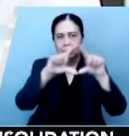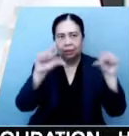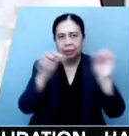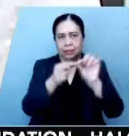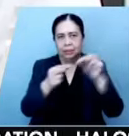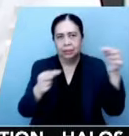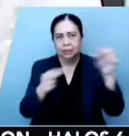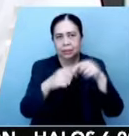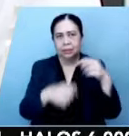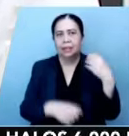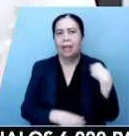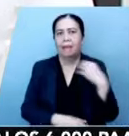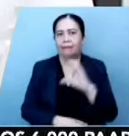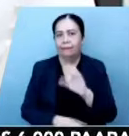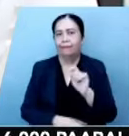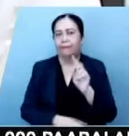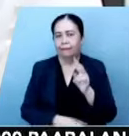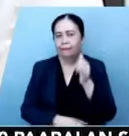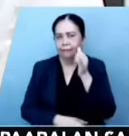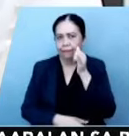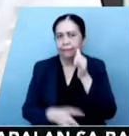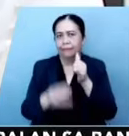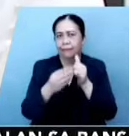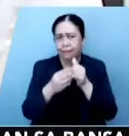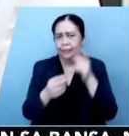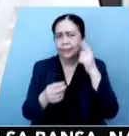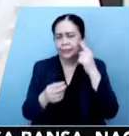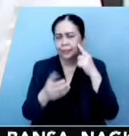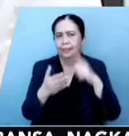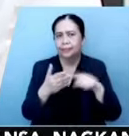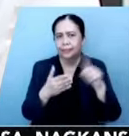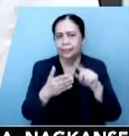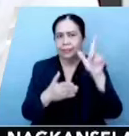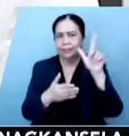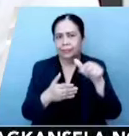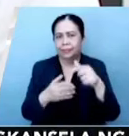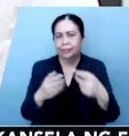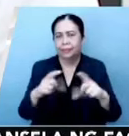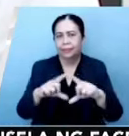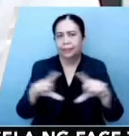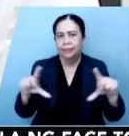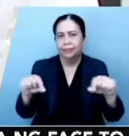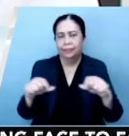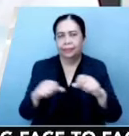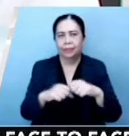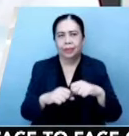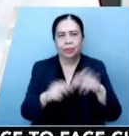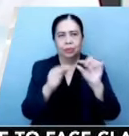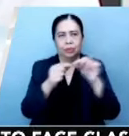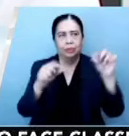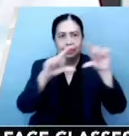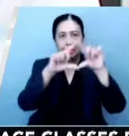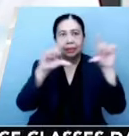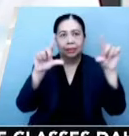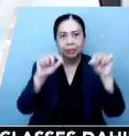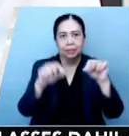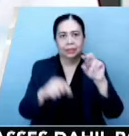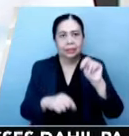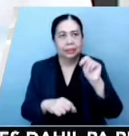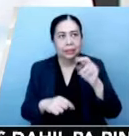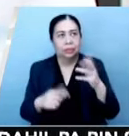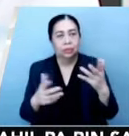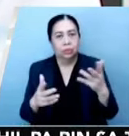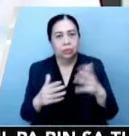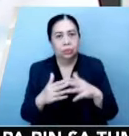CCTV camera na makukonfirm natin yung plaka and also yung conduction sticker dahil kailangan natin